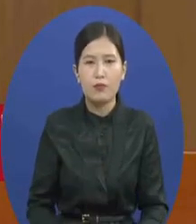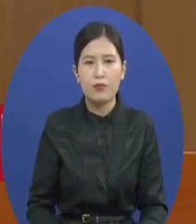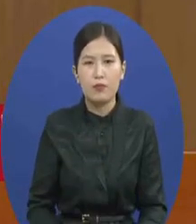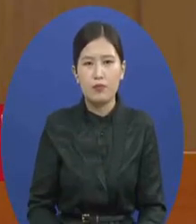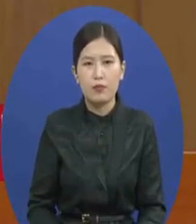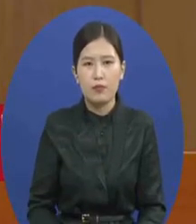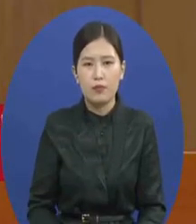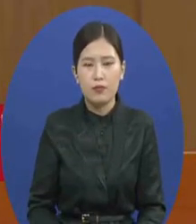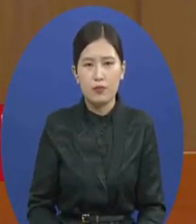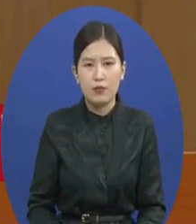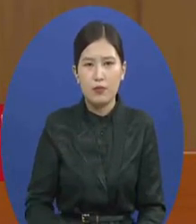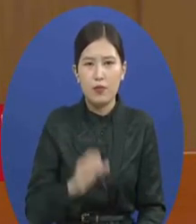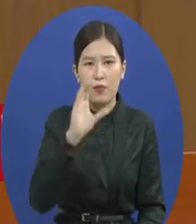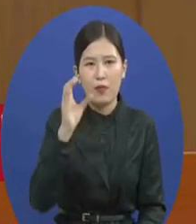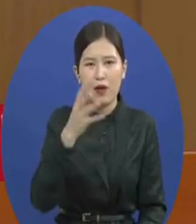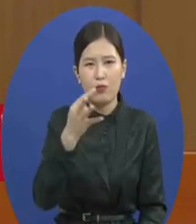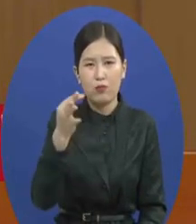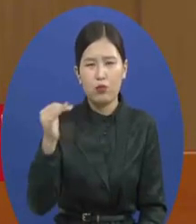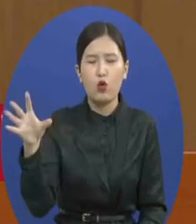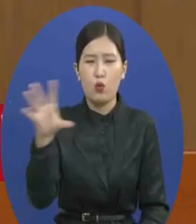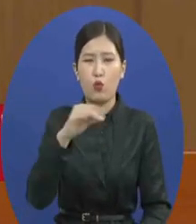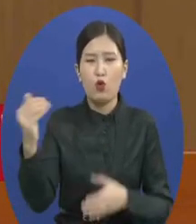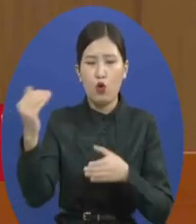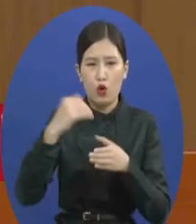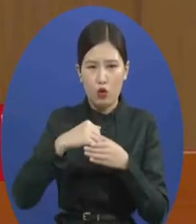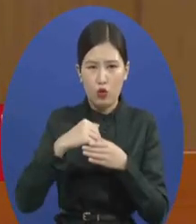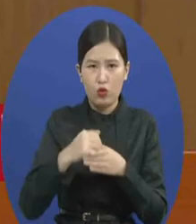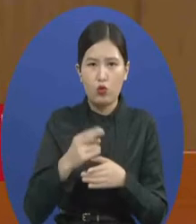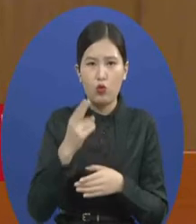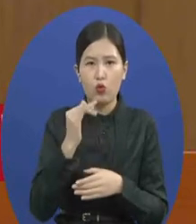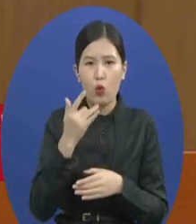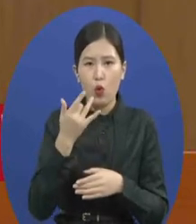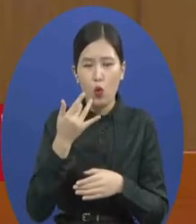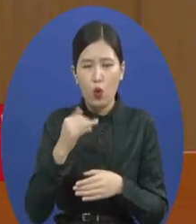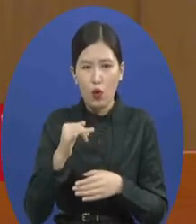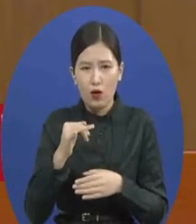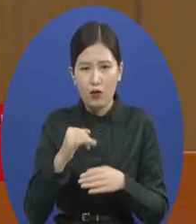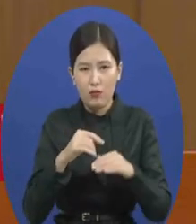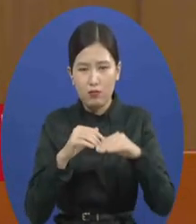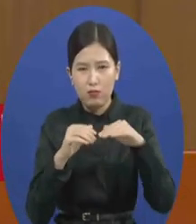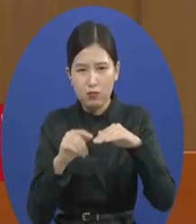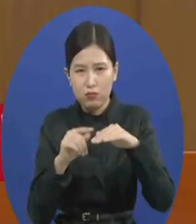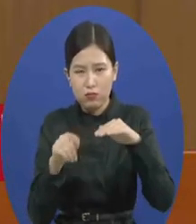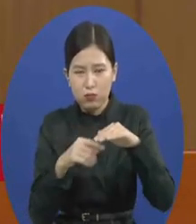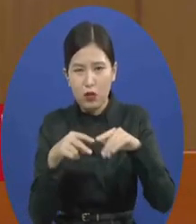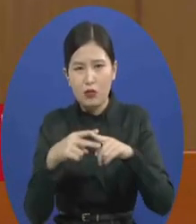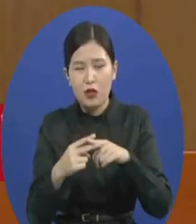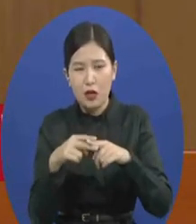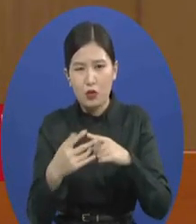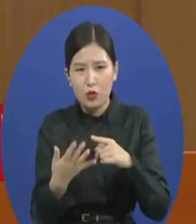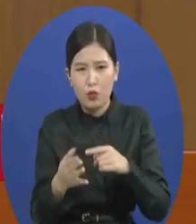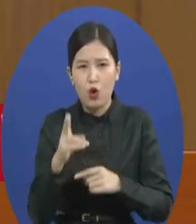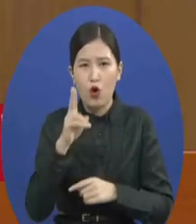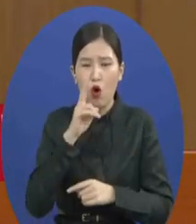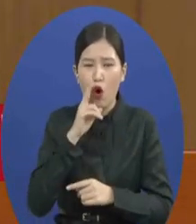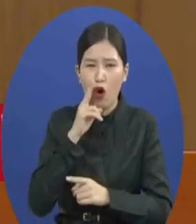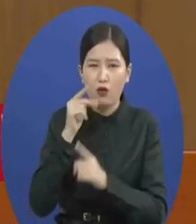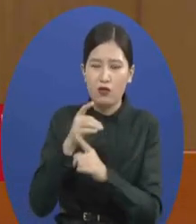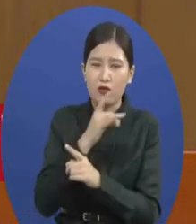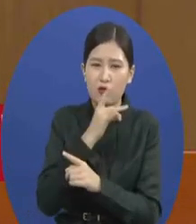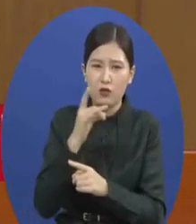гэдэг одоо аж ахуйн нэгжүүд бүгд орлоо. Дугуй засварын газраас ахуулаад, хоолны газруудаас ахуулаад бүгд